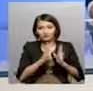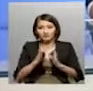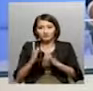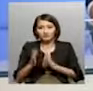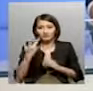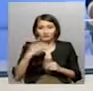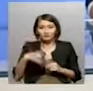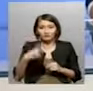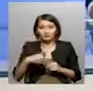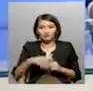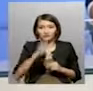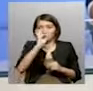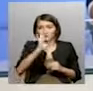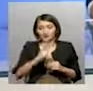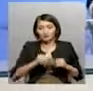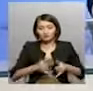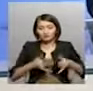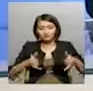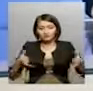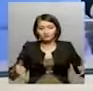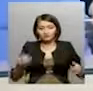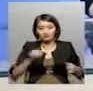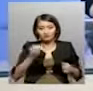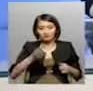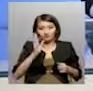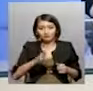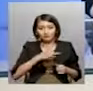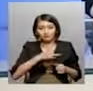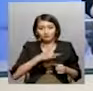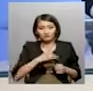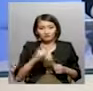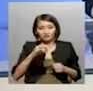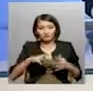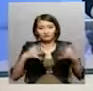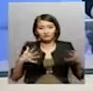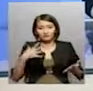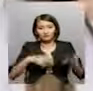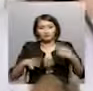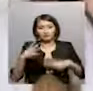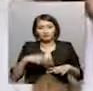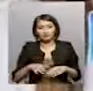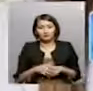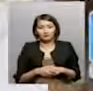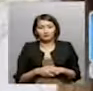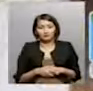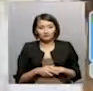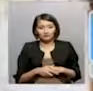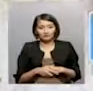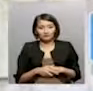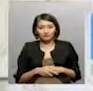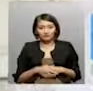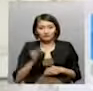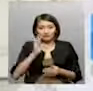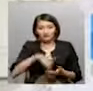20%-ға көбейтуді тапсырған болатын. Бұл ақ халатты жандарға үлкен қуаныш сыйлады. 5 қазан күні